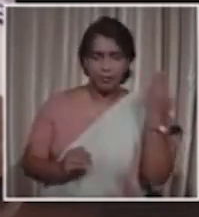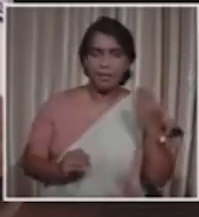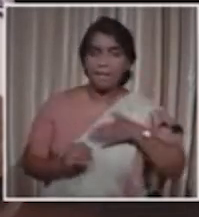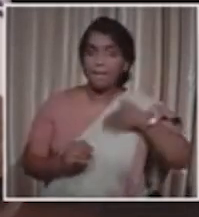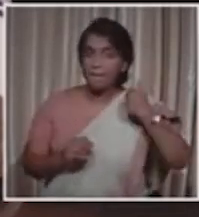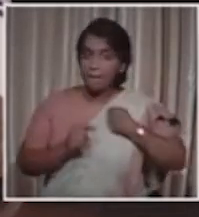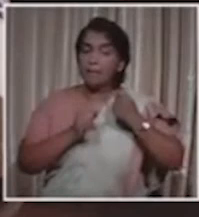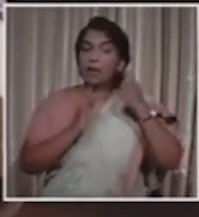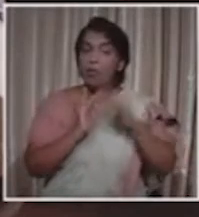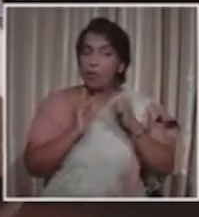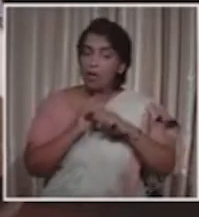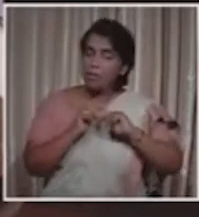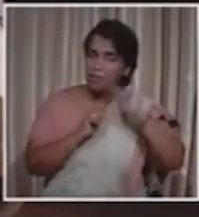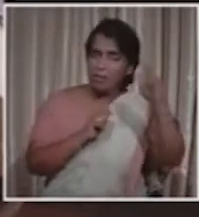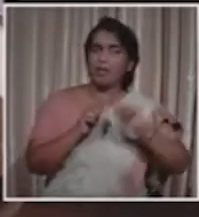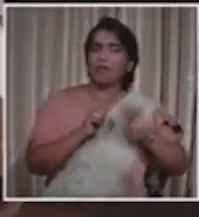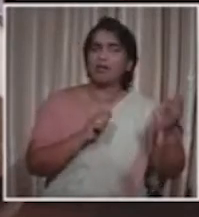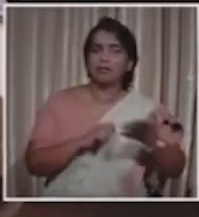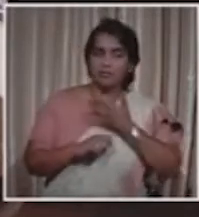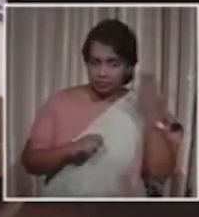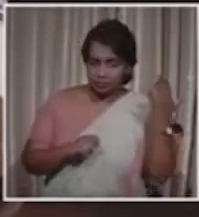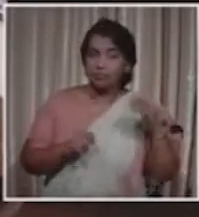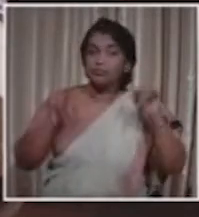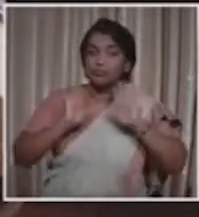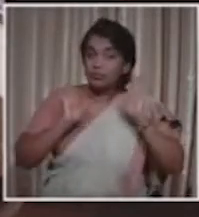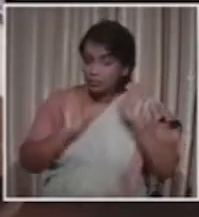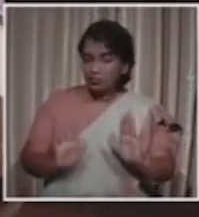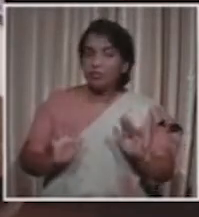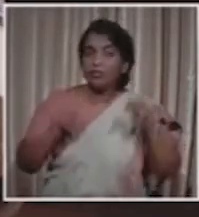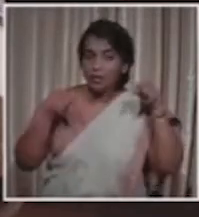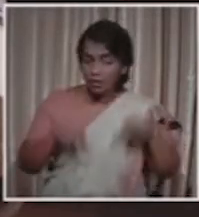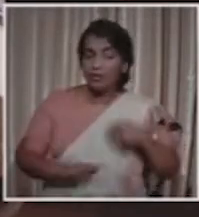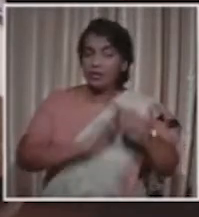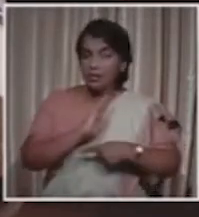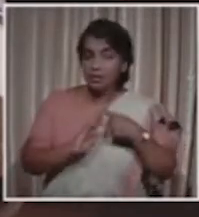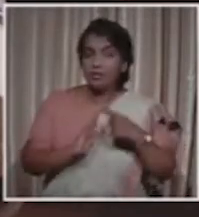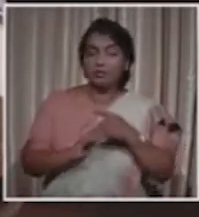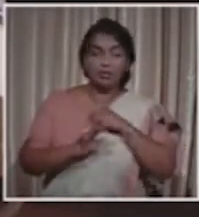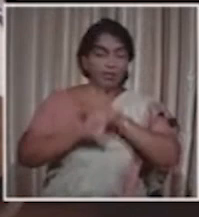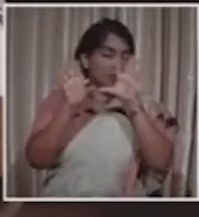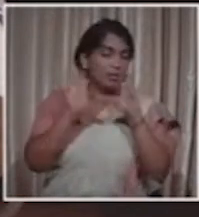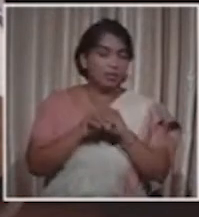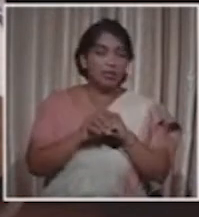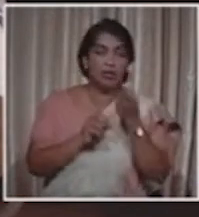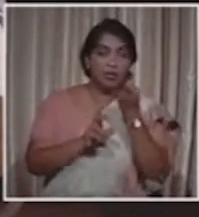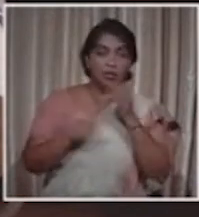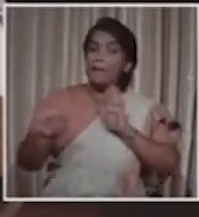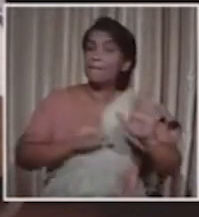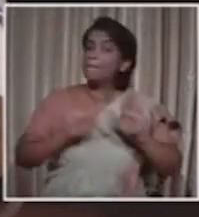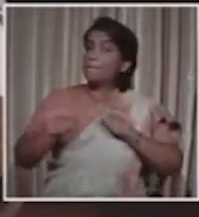ගෙවන්නත් පුළුවන් ඉන්ට්‍රස්ට් එක ගෙවන්නත් පුළුවන් නමුත් මේ රටේ සාර්වාර්ථික